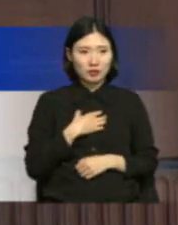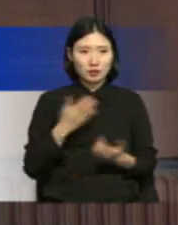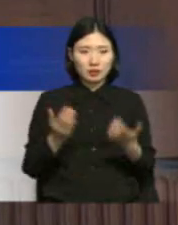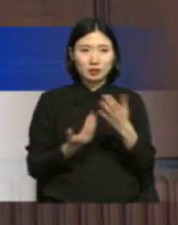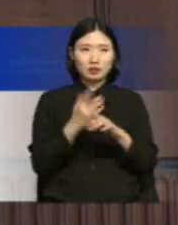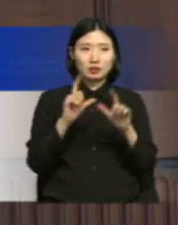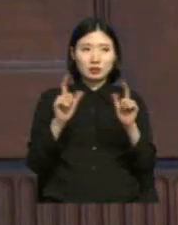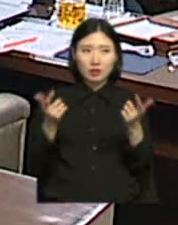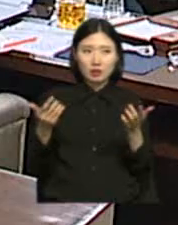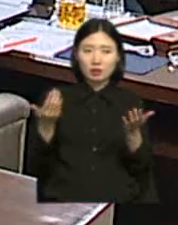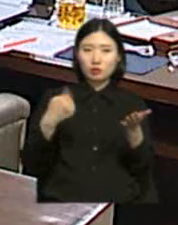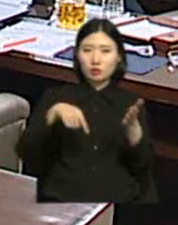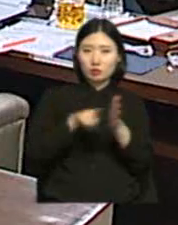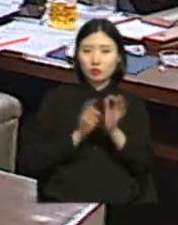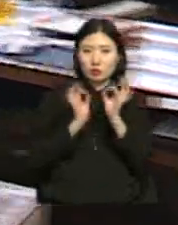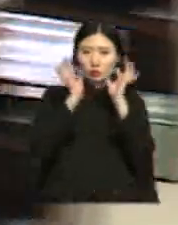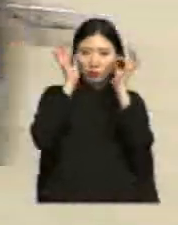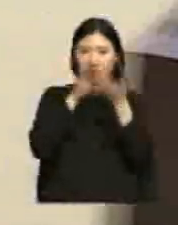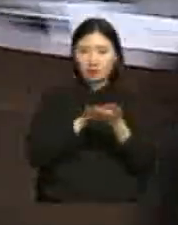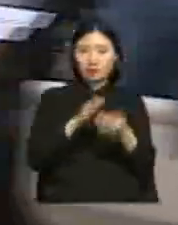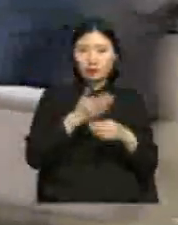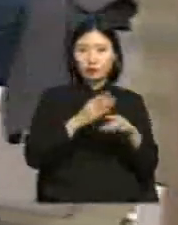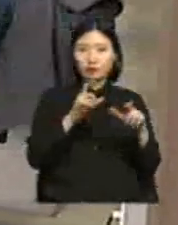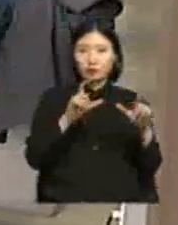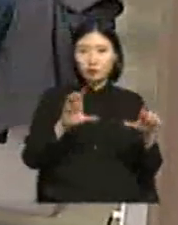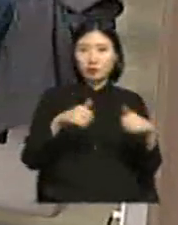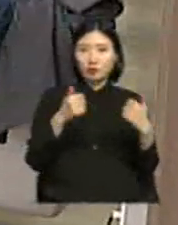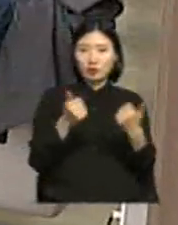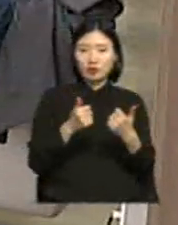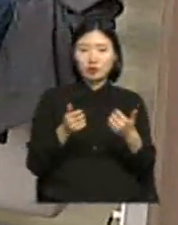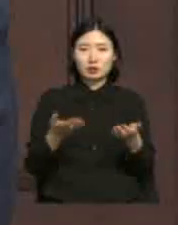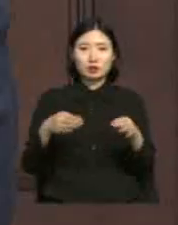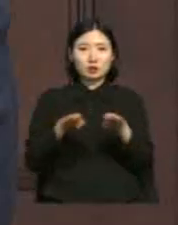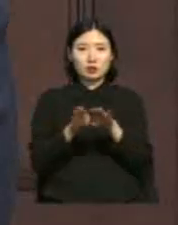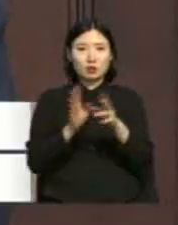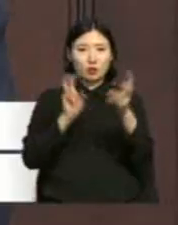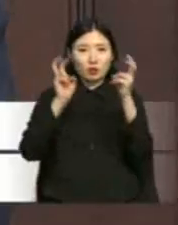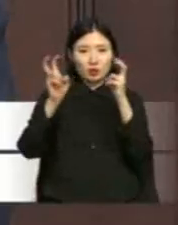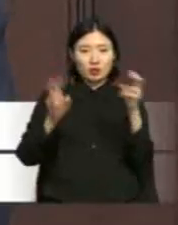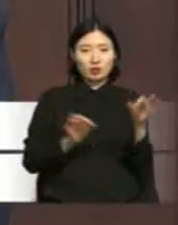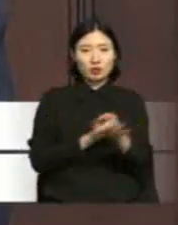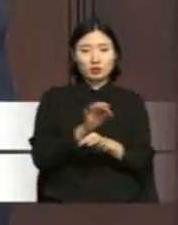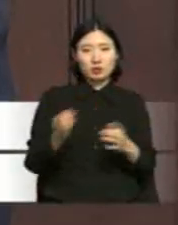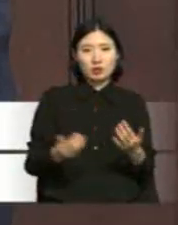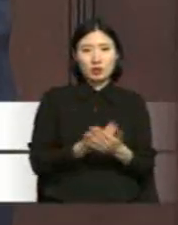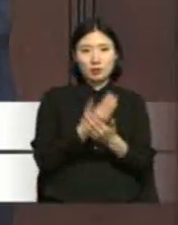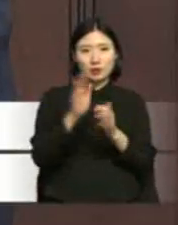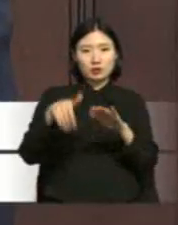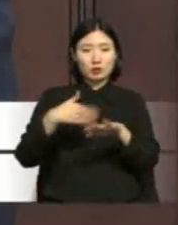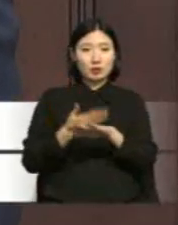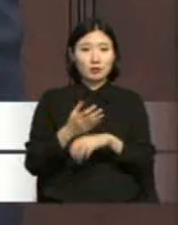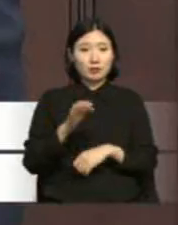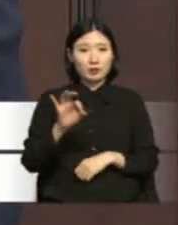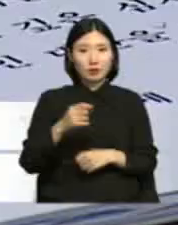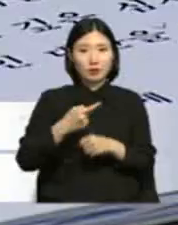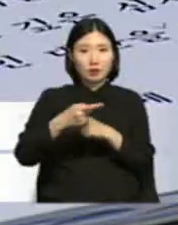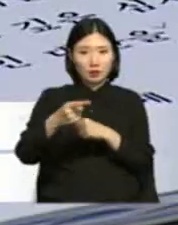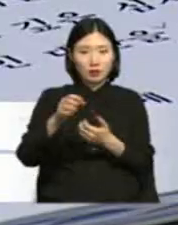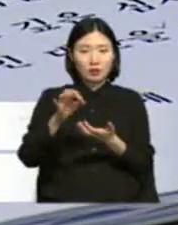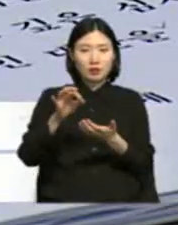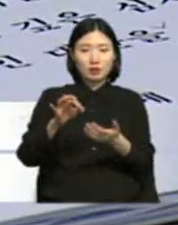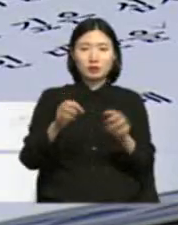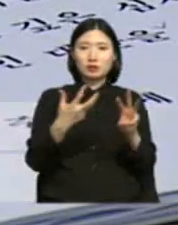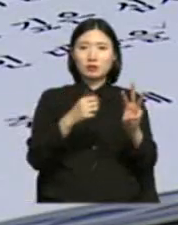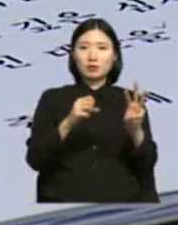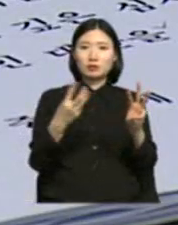최선의 노력을 다하겠습니다. 중구는 의회에 시설관리공단의 경제개발공사 전환 비용으로 내년 예산안